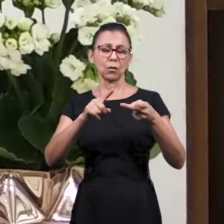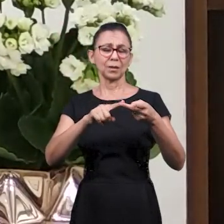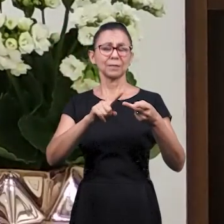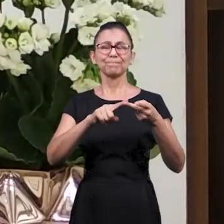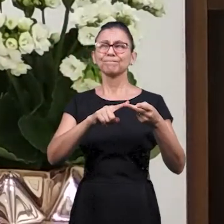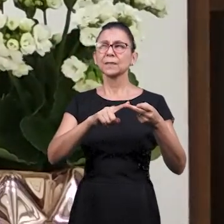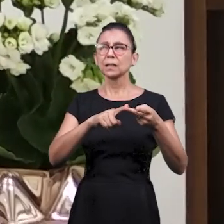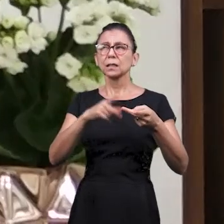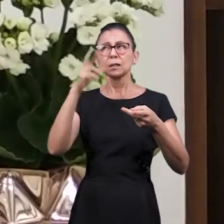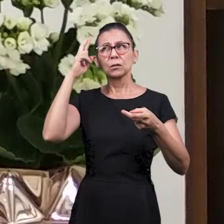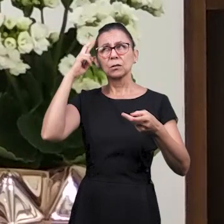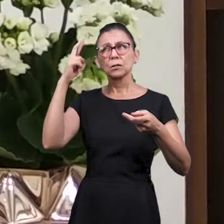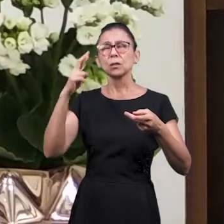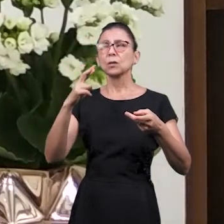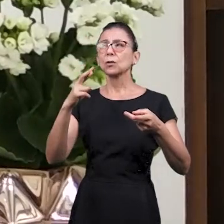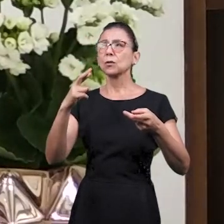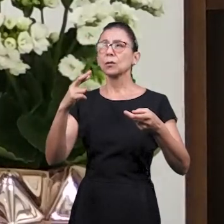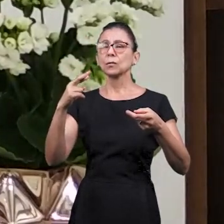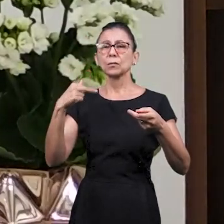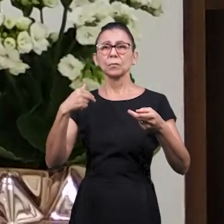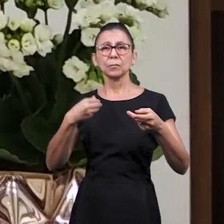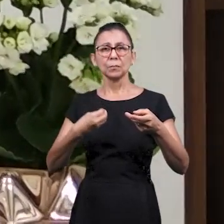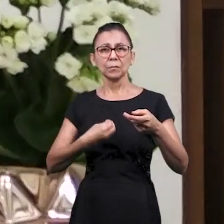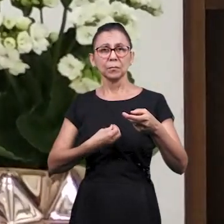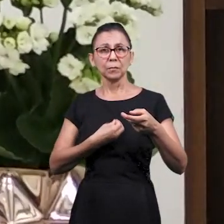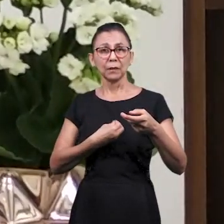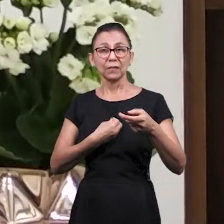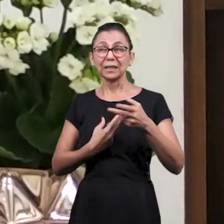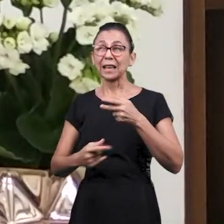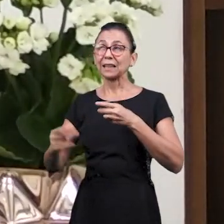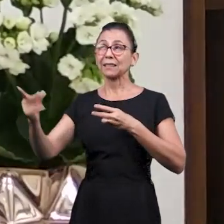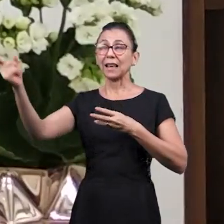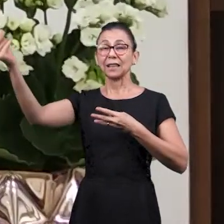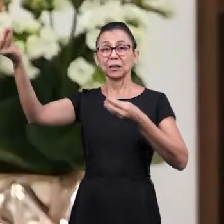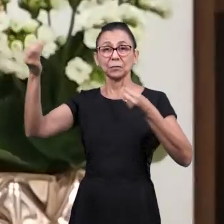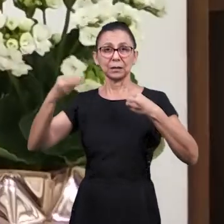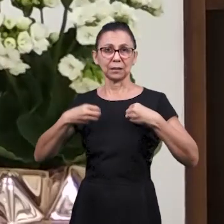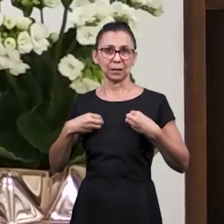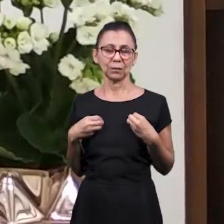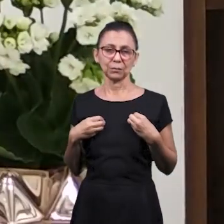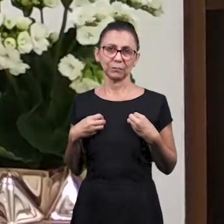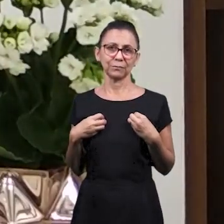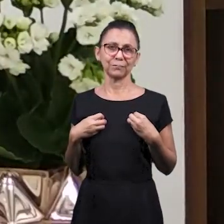новую жизнь». И теперь он хочет воздать Богу,